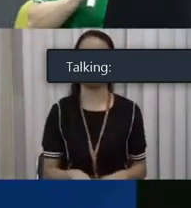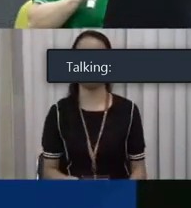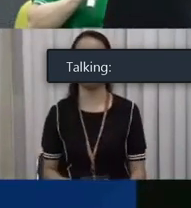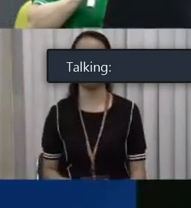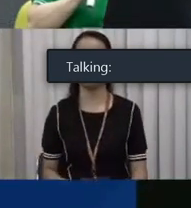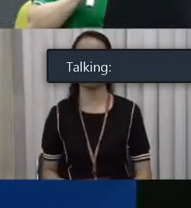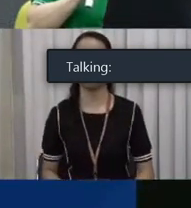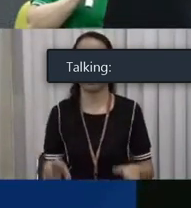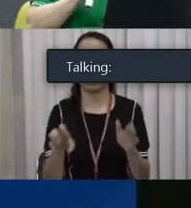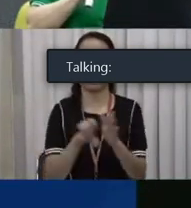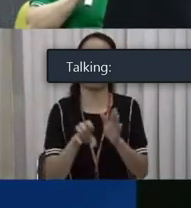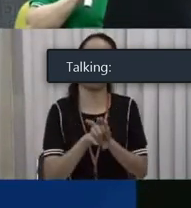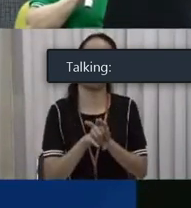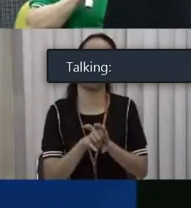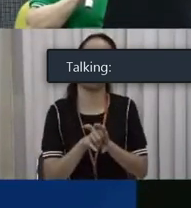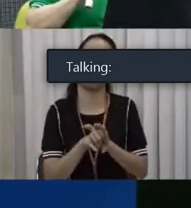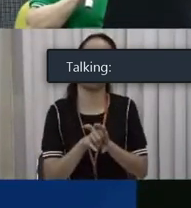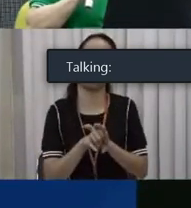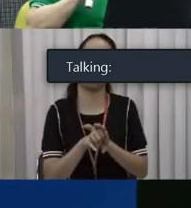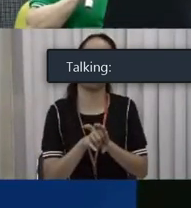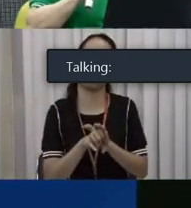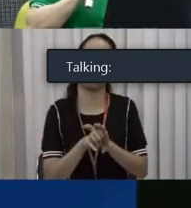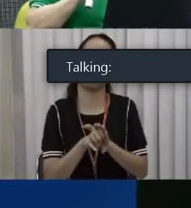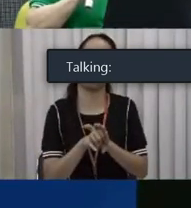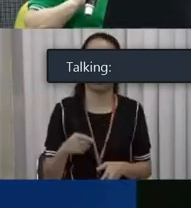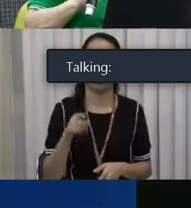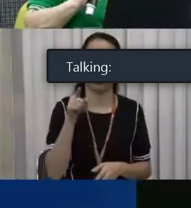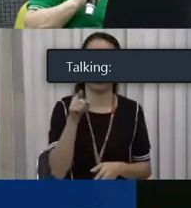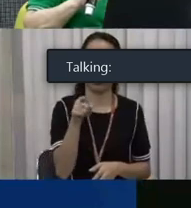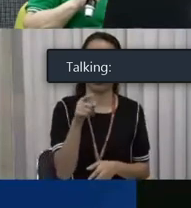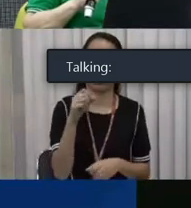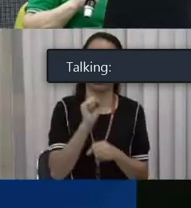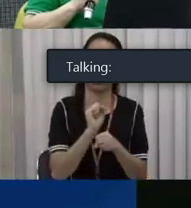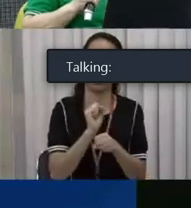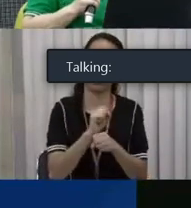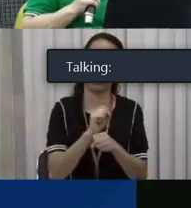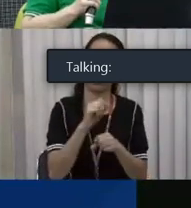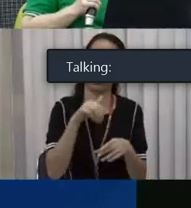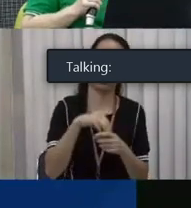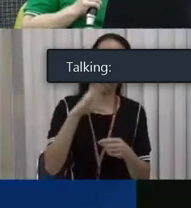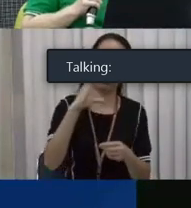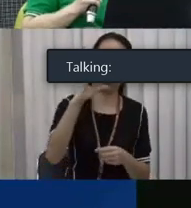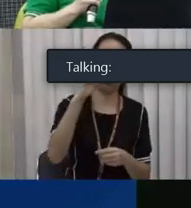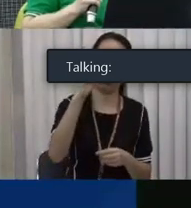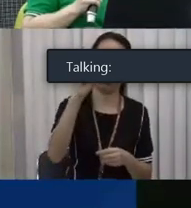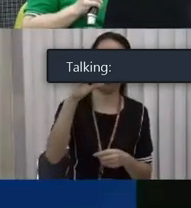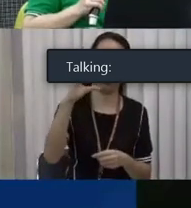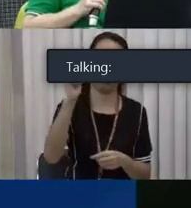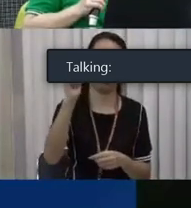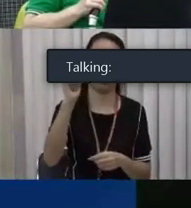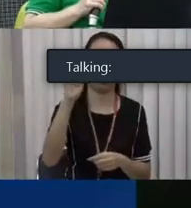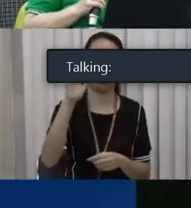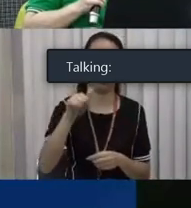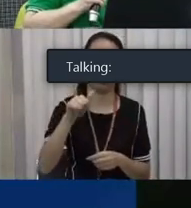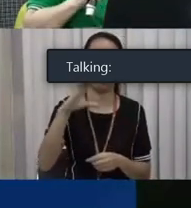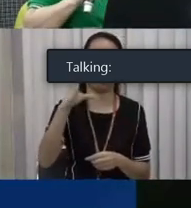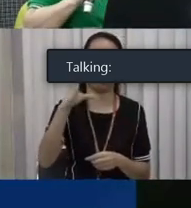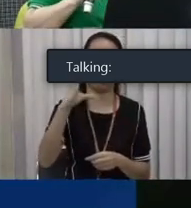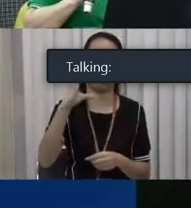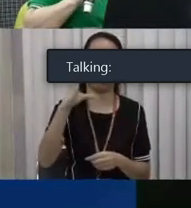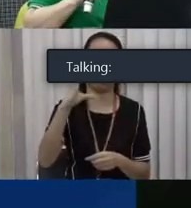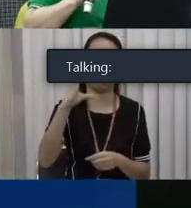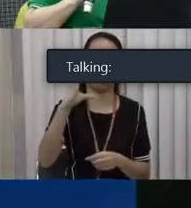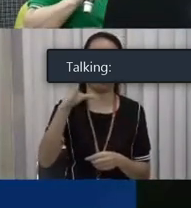sa Coca-Cola, dili sad ka magpakita nga nag-inom-inom kag Pepsi-Cola, no? Kay kontra man na sila.